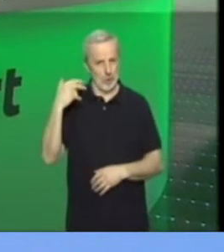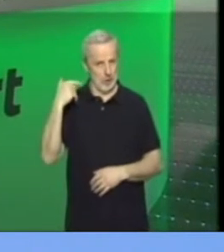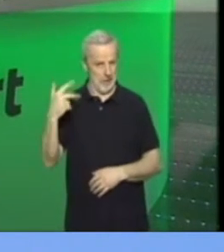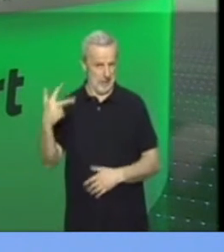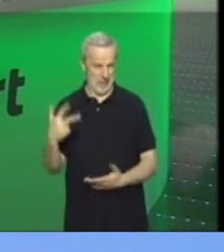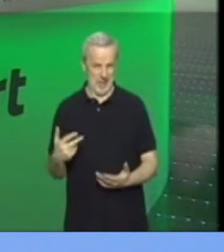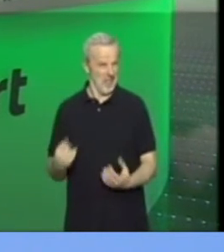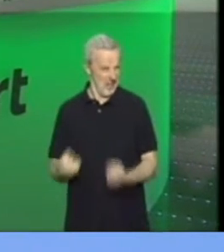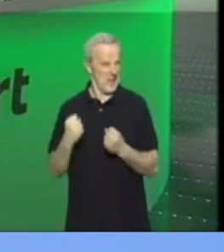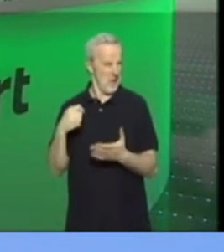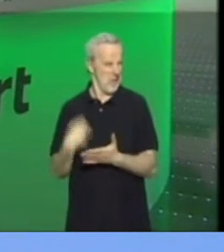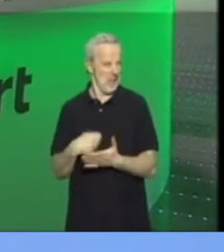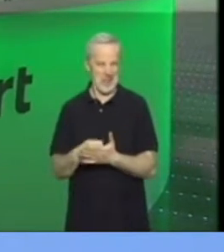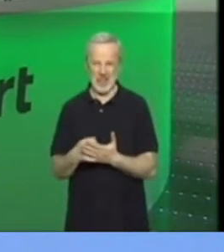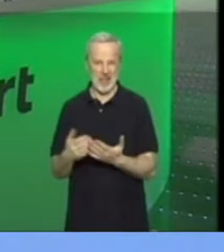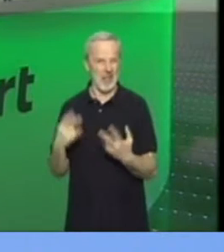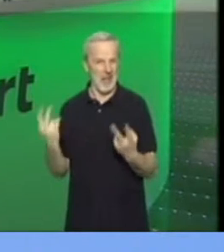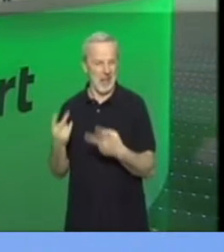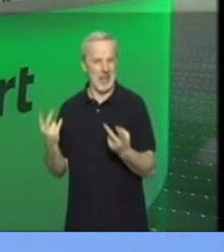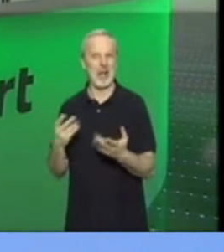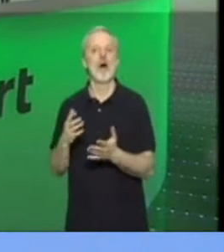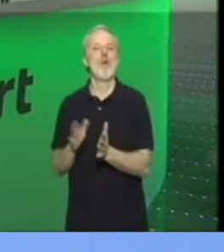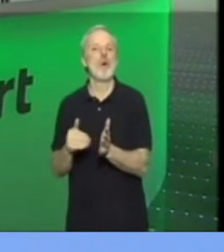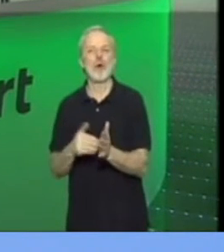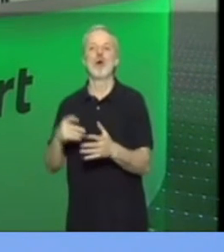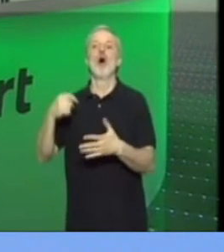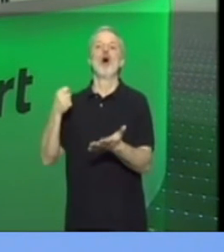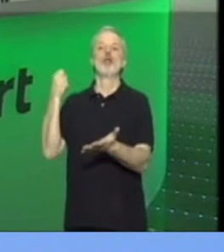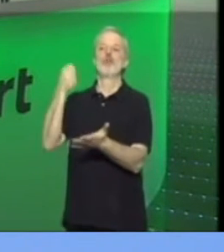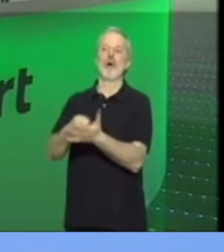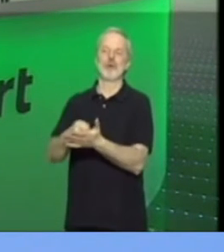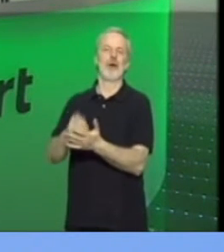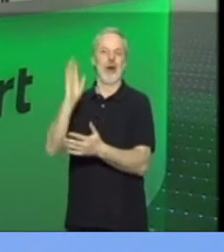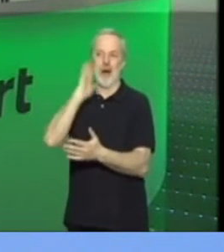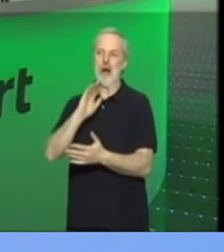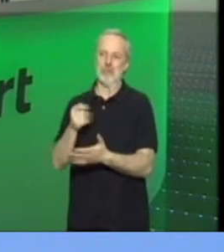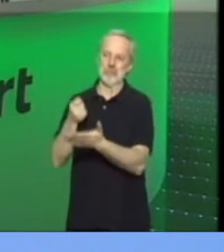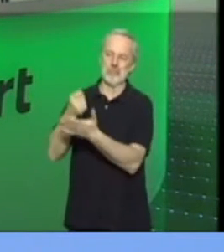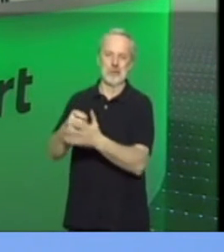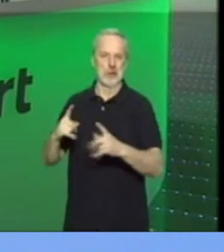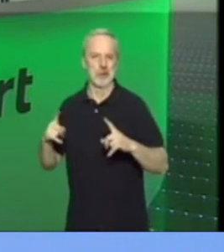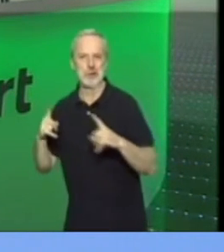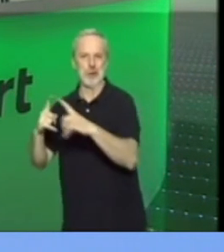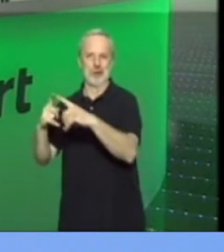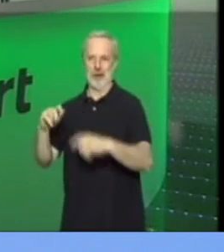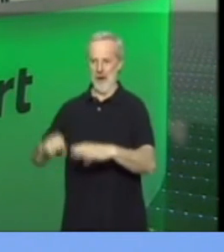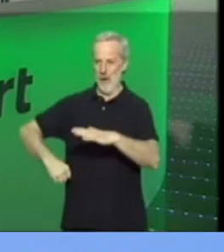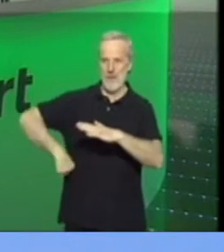na ty špičky, nebo už je to povědomí takové, že jsou partneři, kteří řeknou, já radši budu sponzorovat něco špičkového, i když to